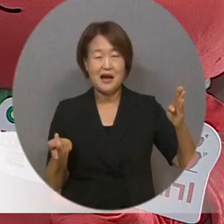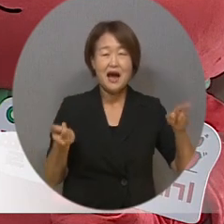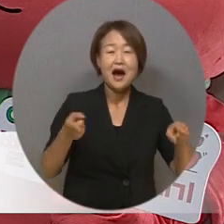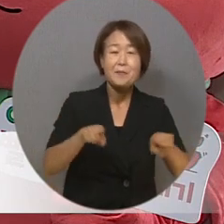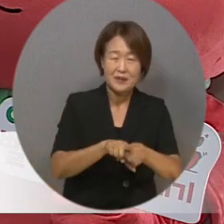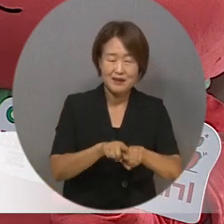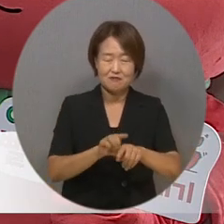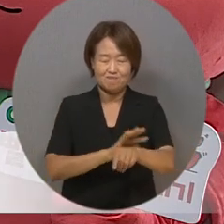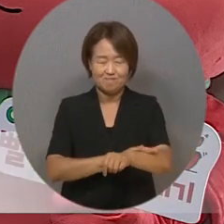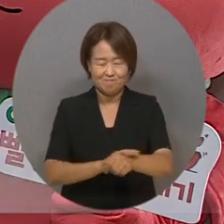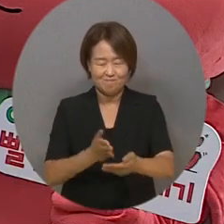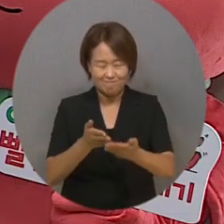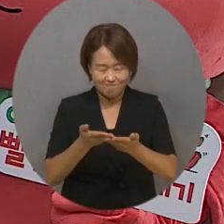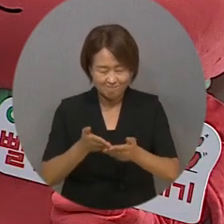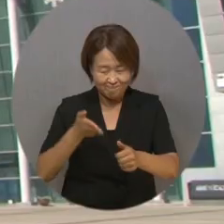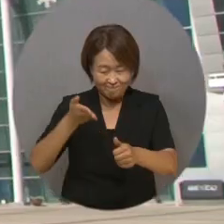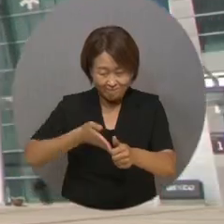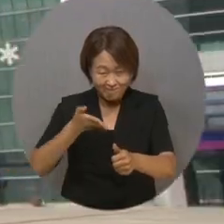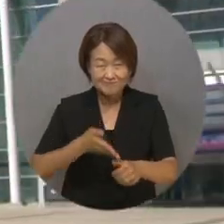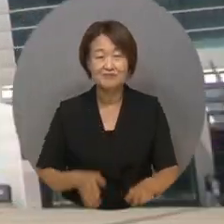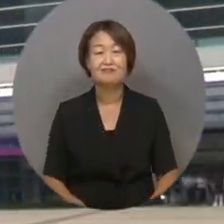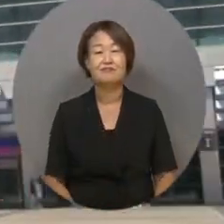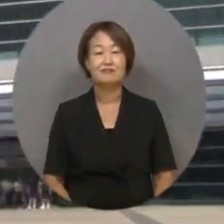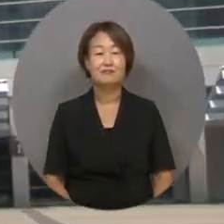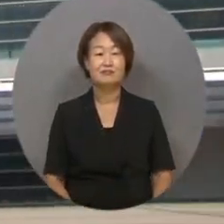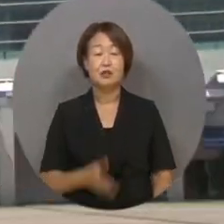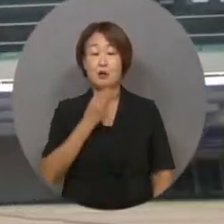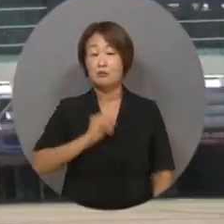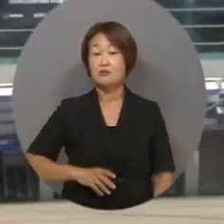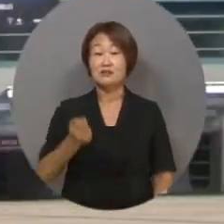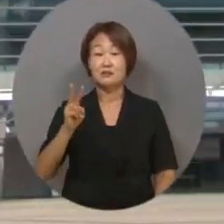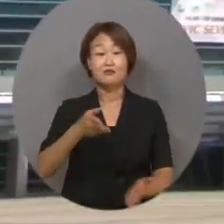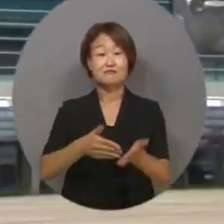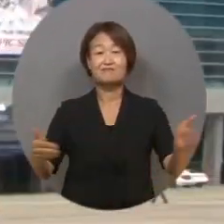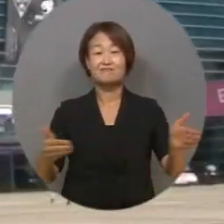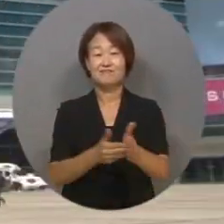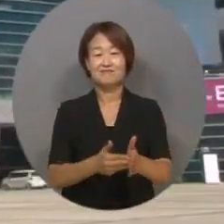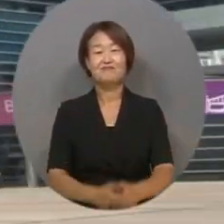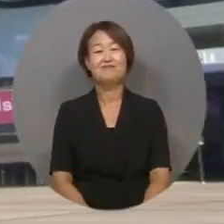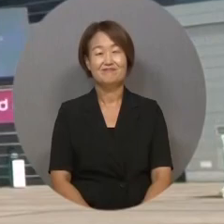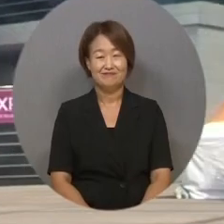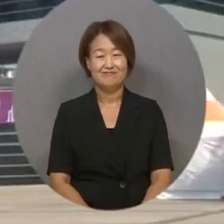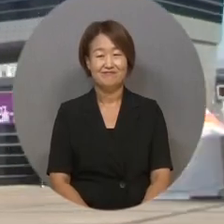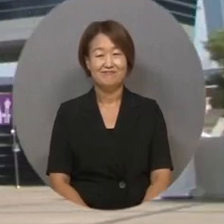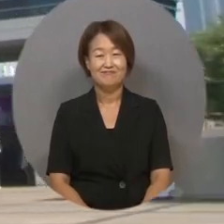함께하여 주실 것을 부탁드립니다. 복지TV 뉴스 박순용입니다.